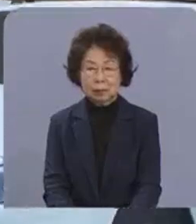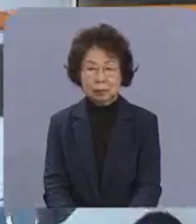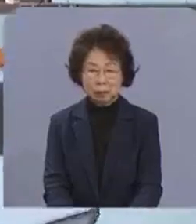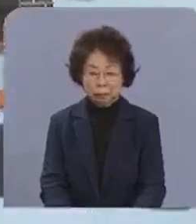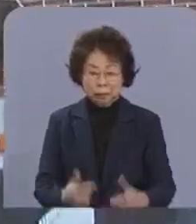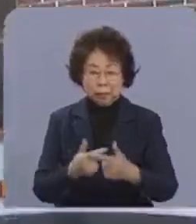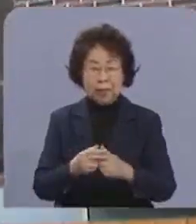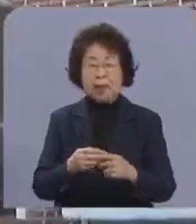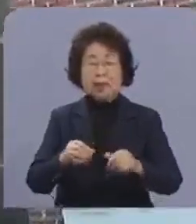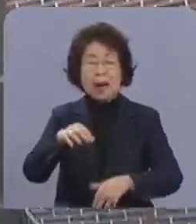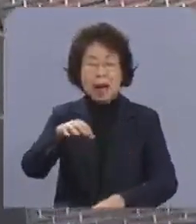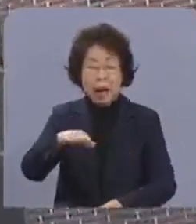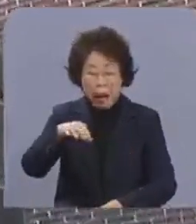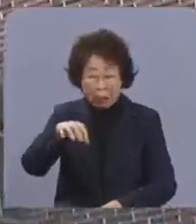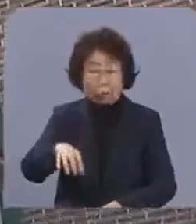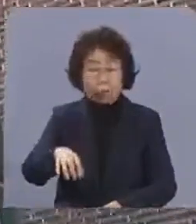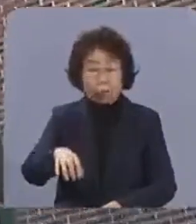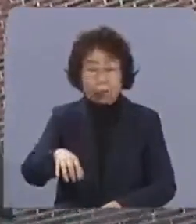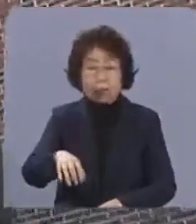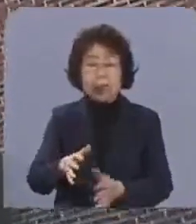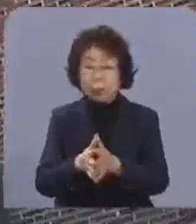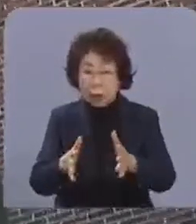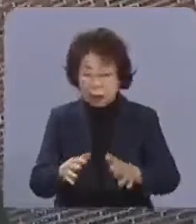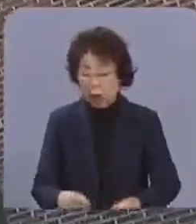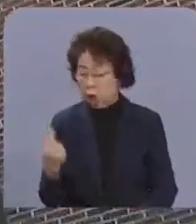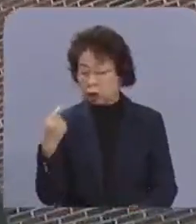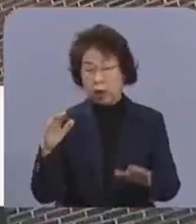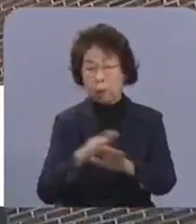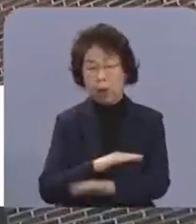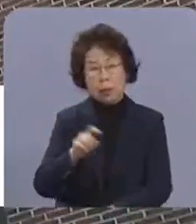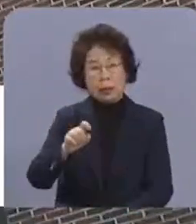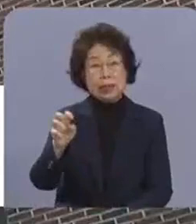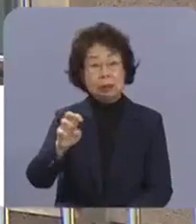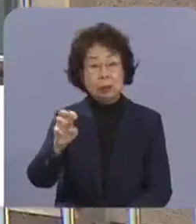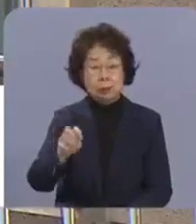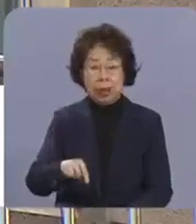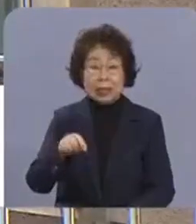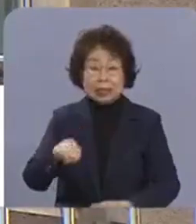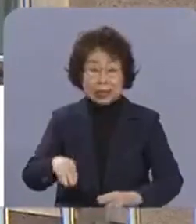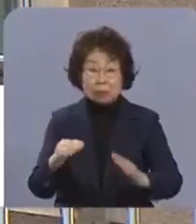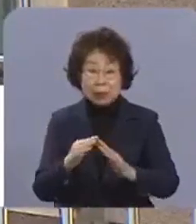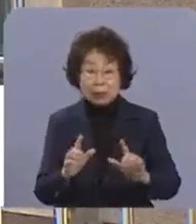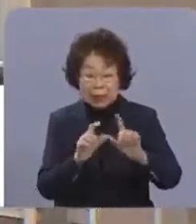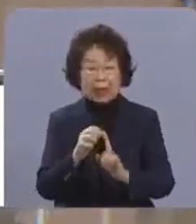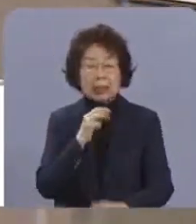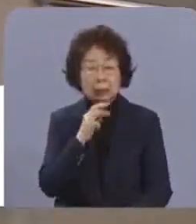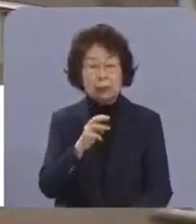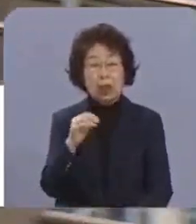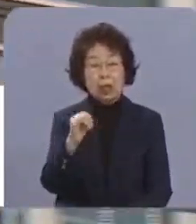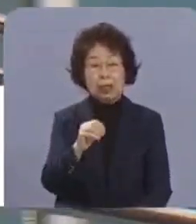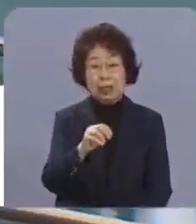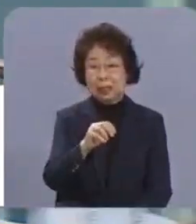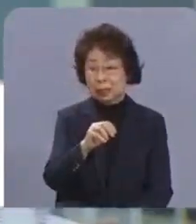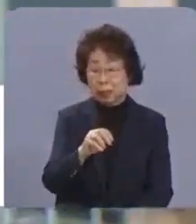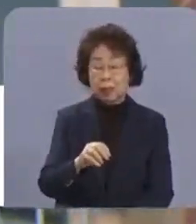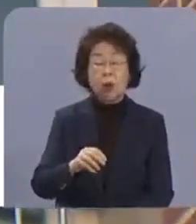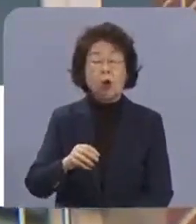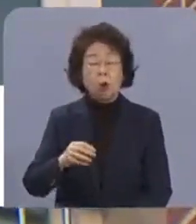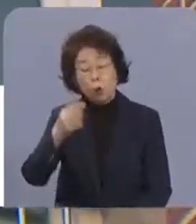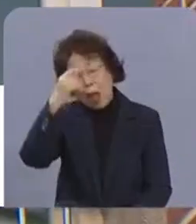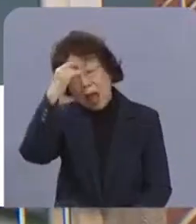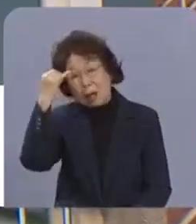부산 사하구의 한 다가구 주택 어젯밤 10시 반쯤이 집에 살고 있던 30대 여성 씨와 씨